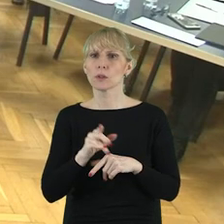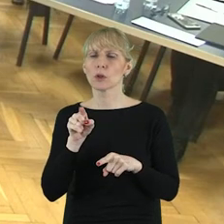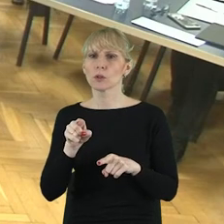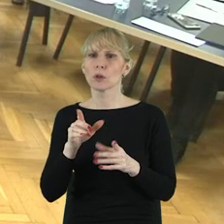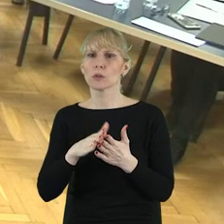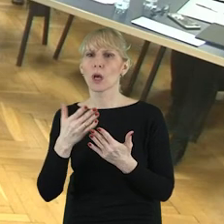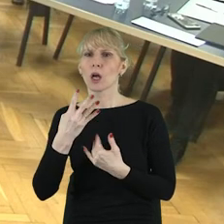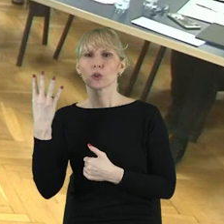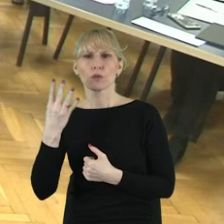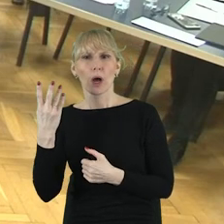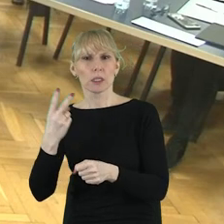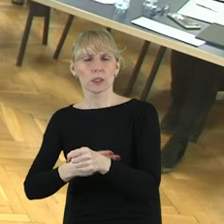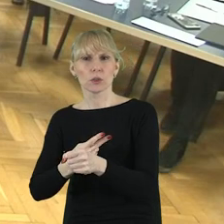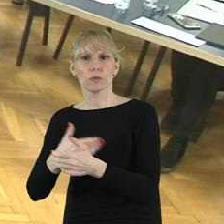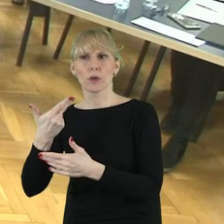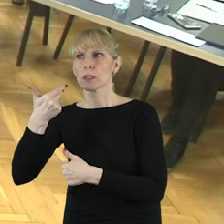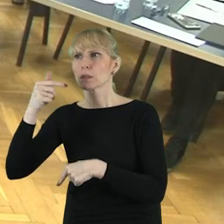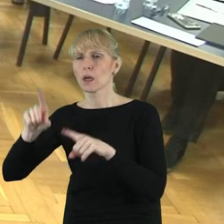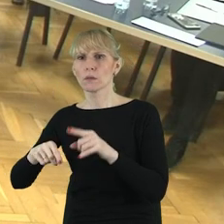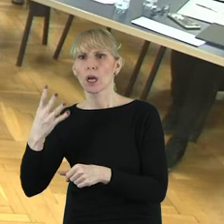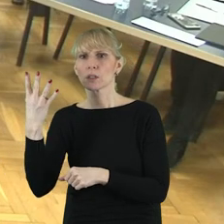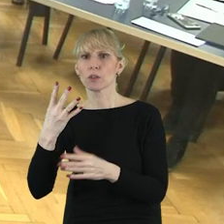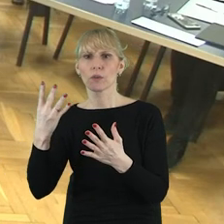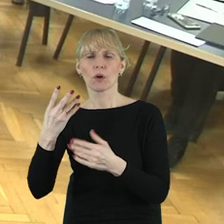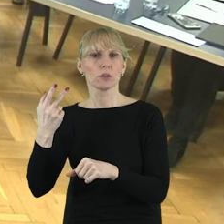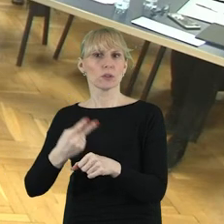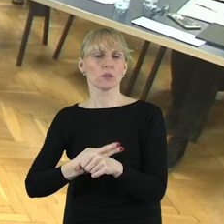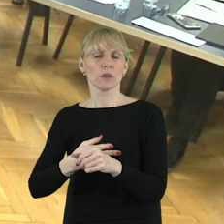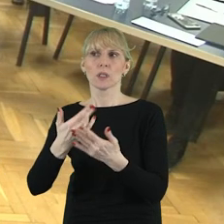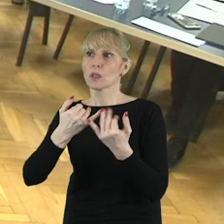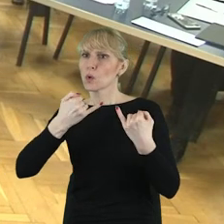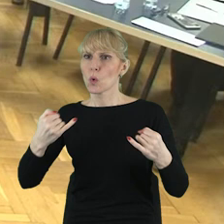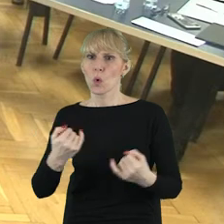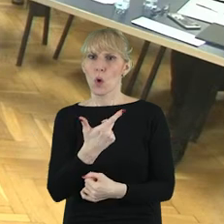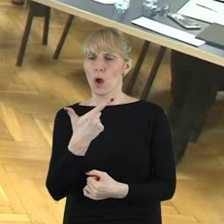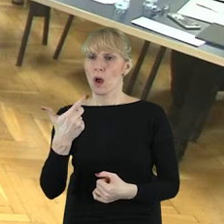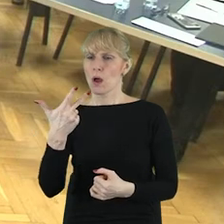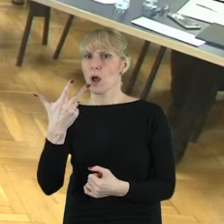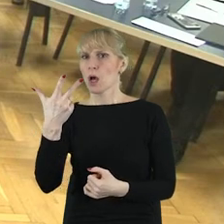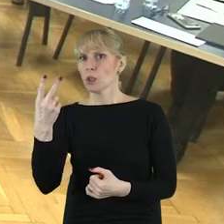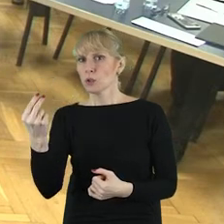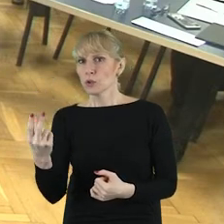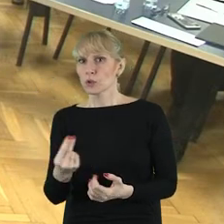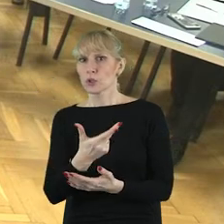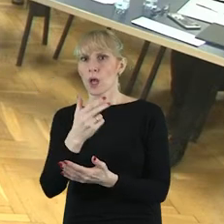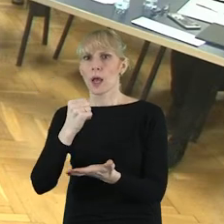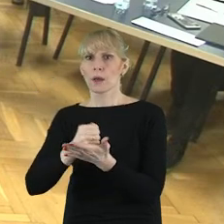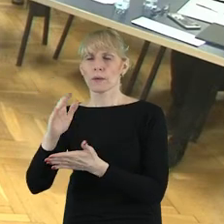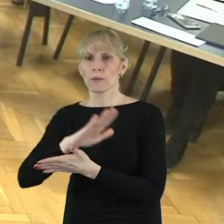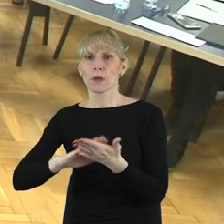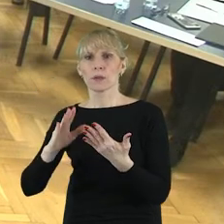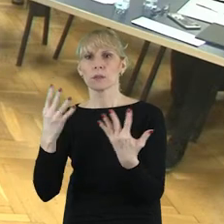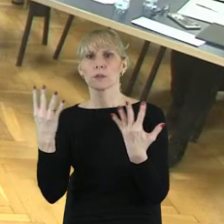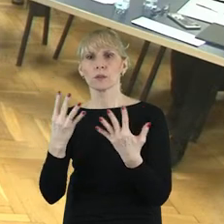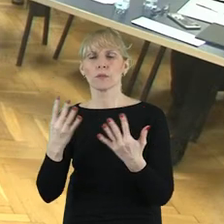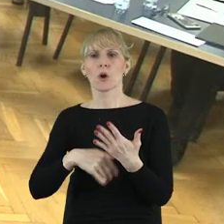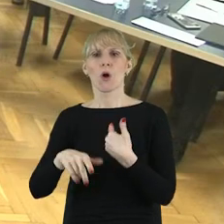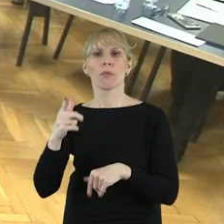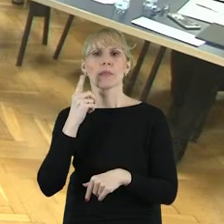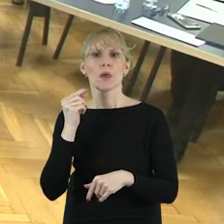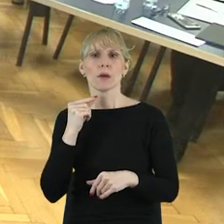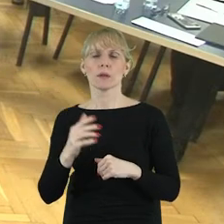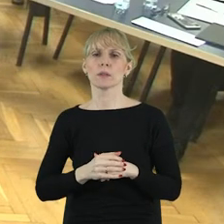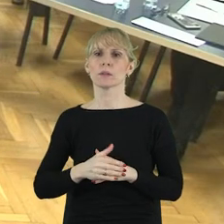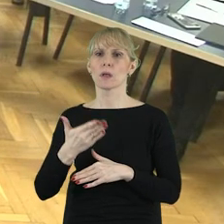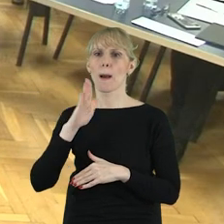czerwca, Partnerstwo Trzech Powiatów, 25 lipca, czy LGD Baszta, 5 lipca 2022 roku, otrzymała po